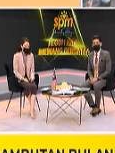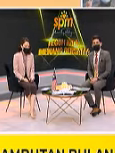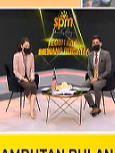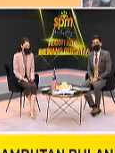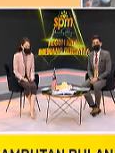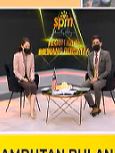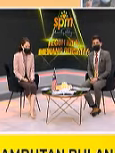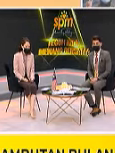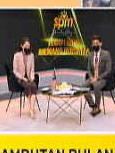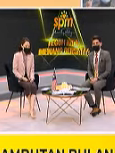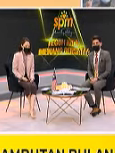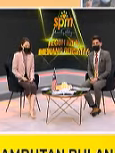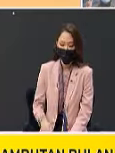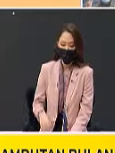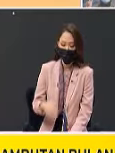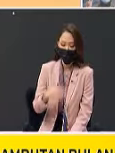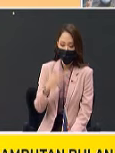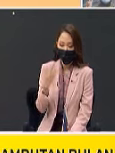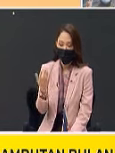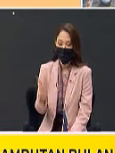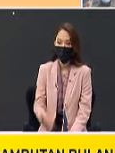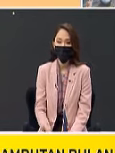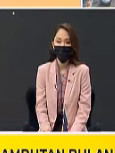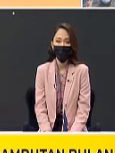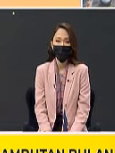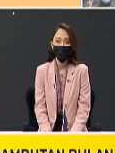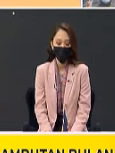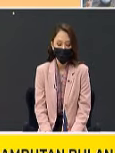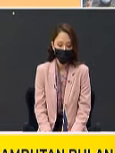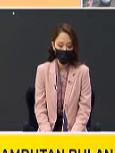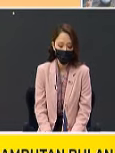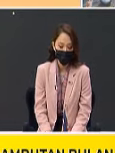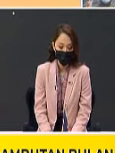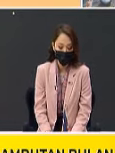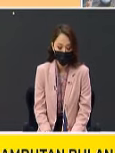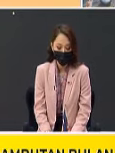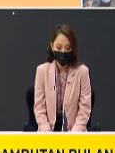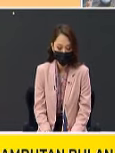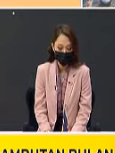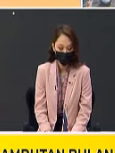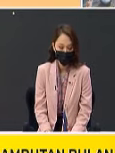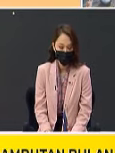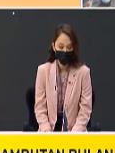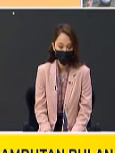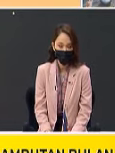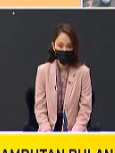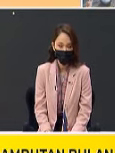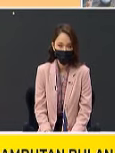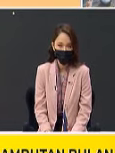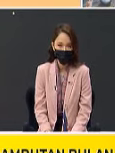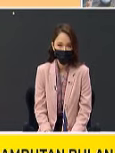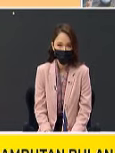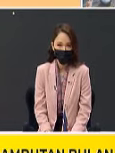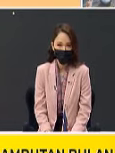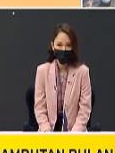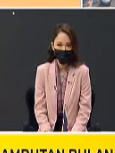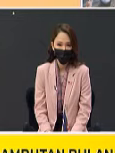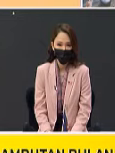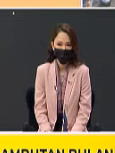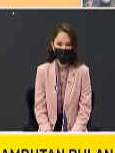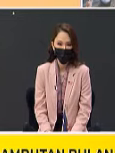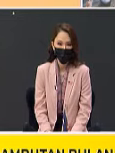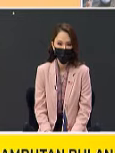sama-sama turut menyertai ataupun menonton setiap program yang dibawakan bagi sambutan bulan kebangsaan ini, Datuk. Okey,